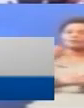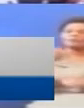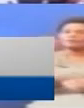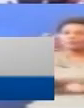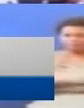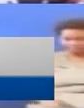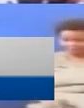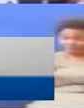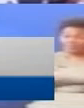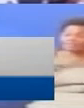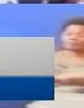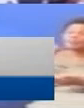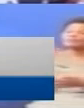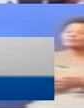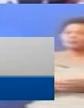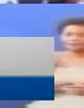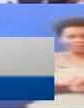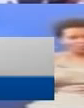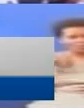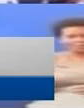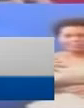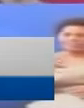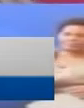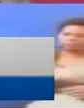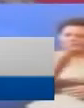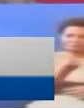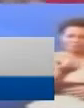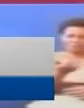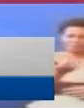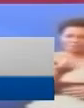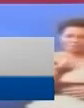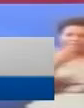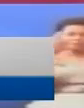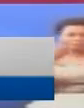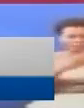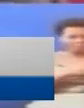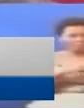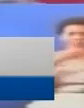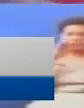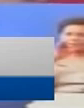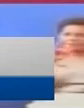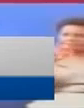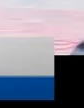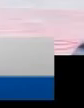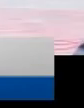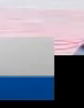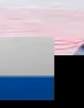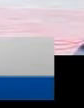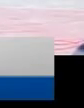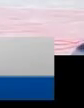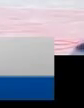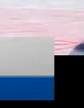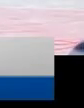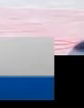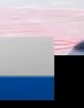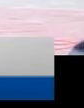hii pia kuwapunguzia mzigo wakulima wa mboga mboga, wafugaji, wasindikaji wa mvinyo wa ndani na wafanyabiashara, serikali